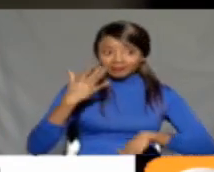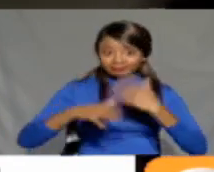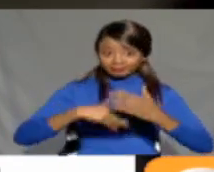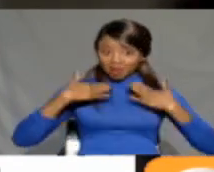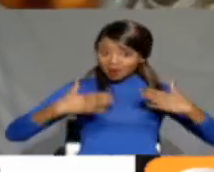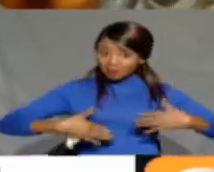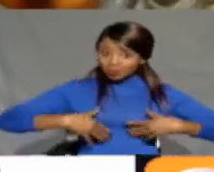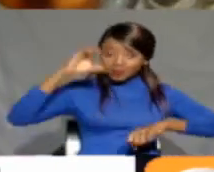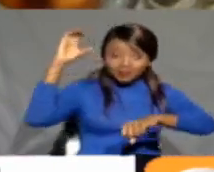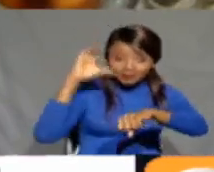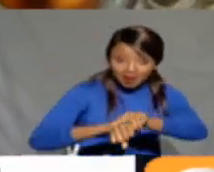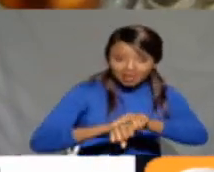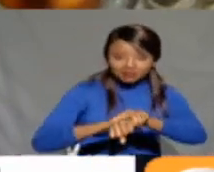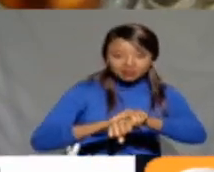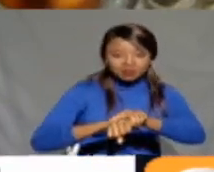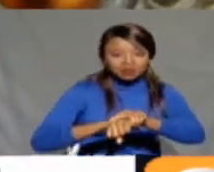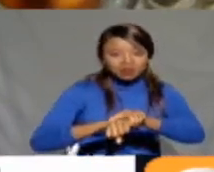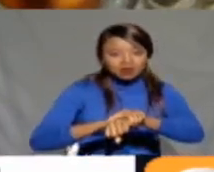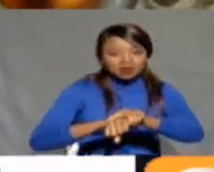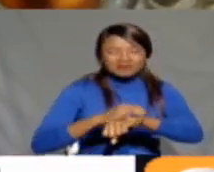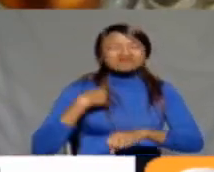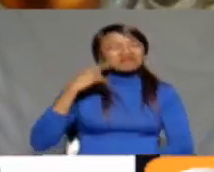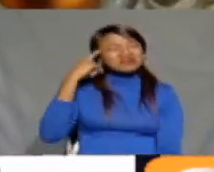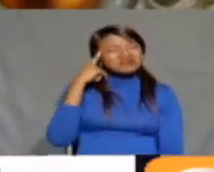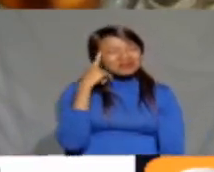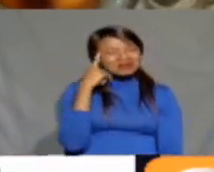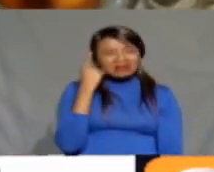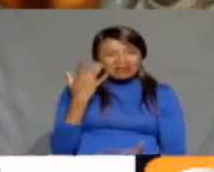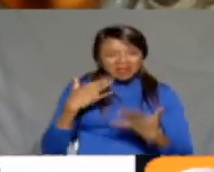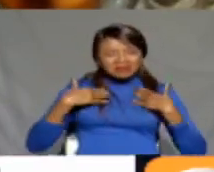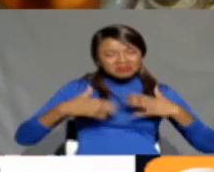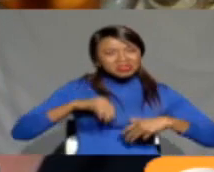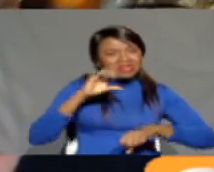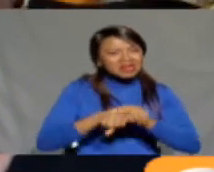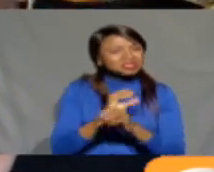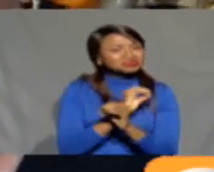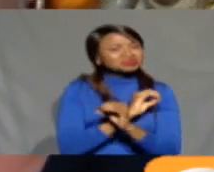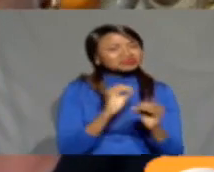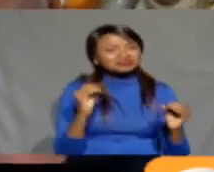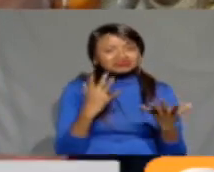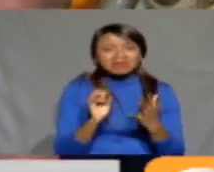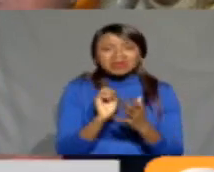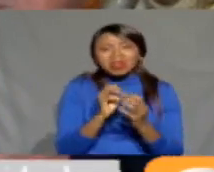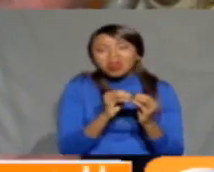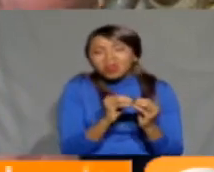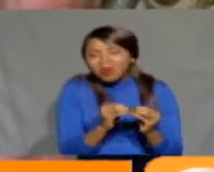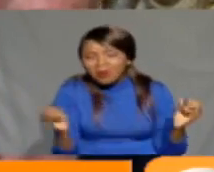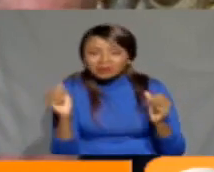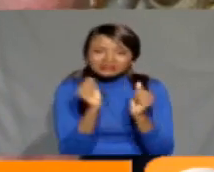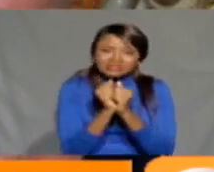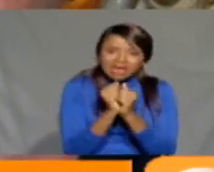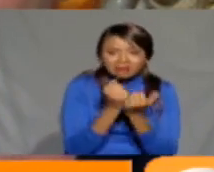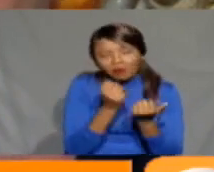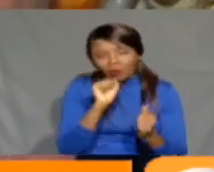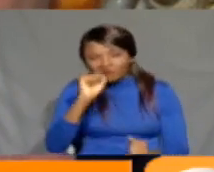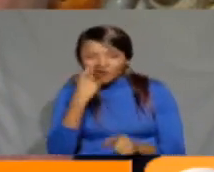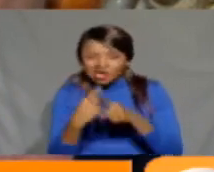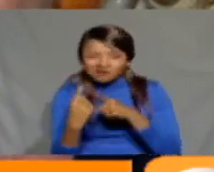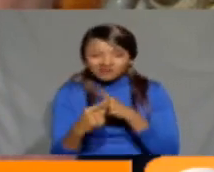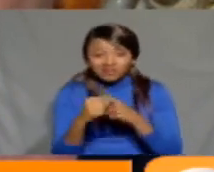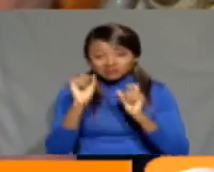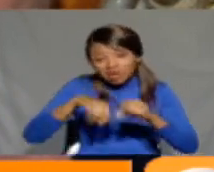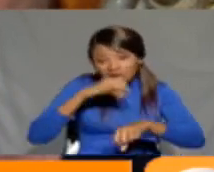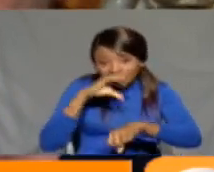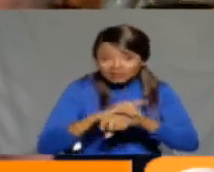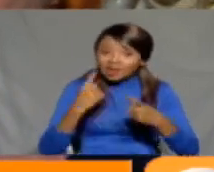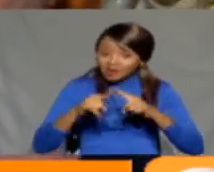wake kupatikana. I was afraid it will take 10 years. If you have a missing person, it takes 5 or 10 years.